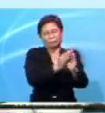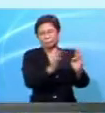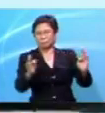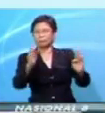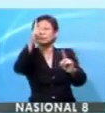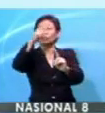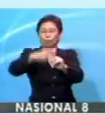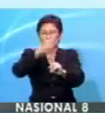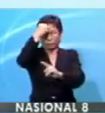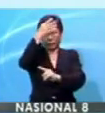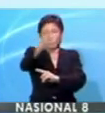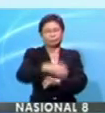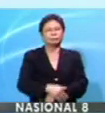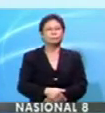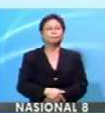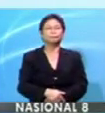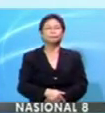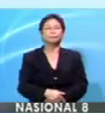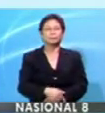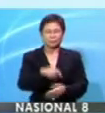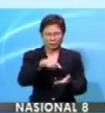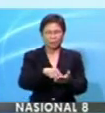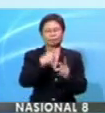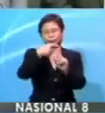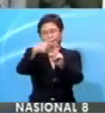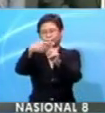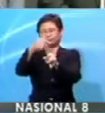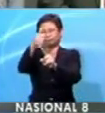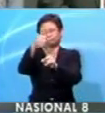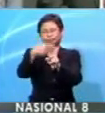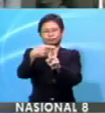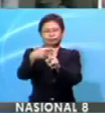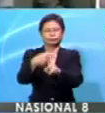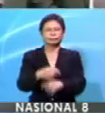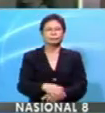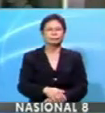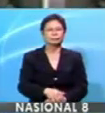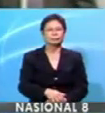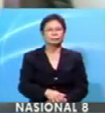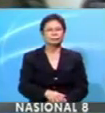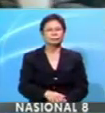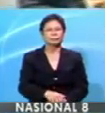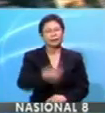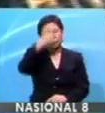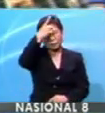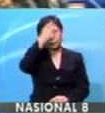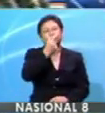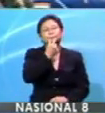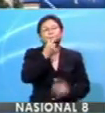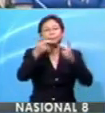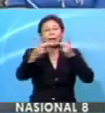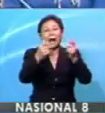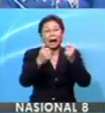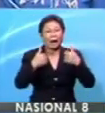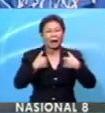sekarang jadi ini adalah merupakan suatu perkembangan yang positif Ya tambah Datuk Seri Ahmad shabri